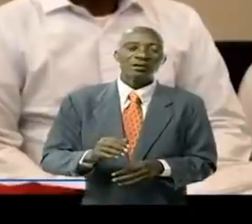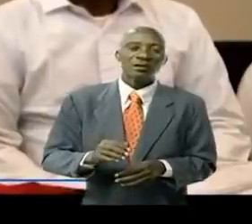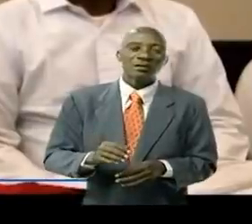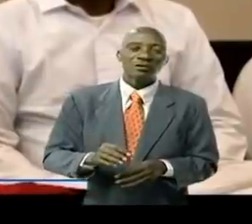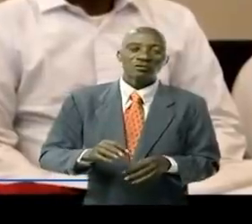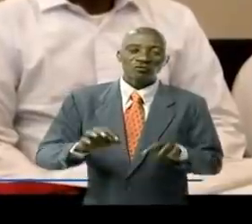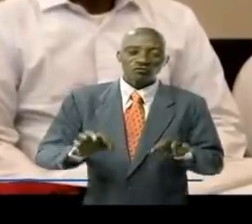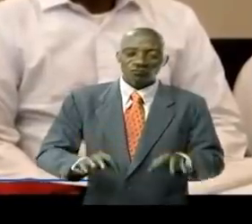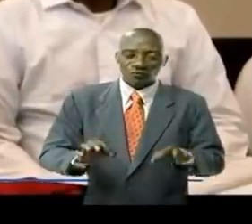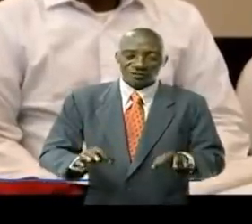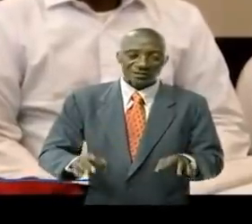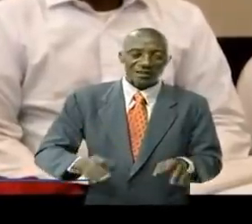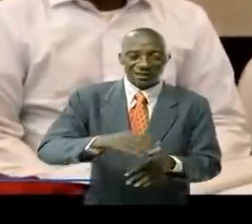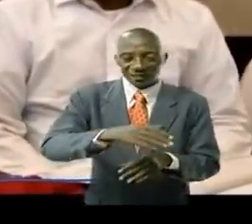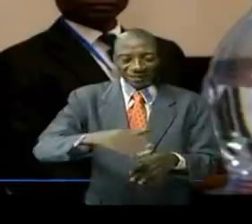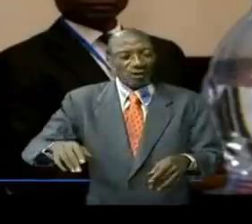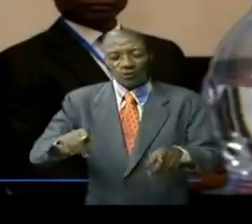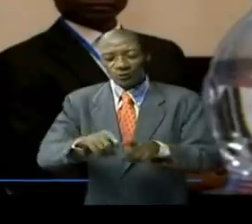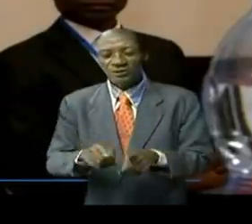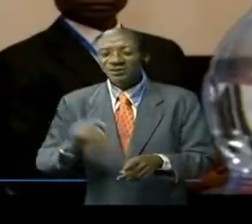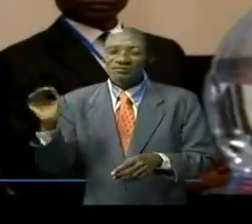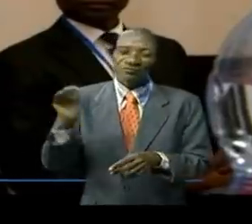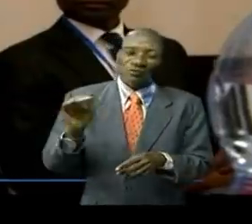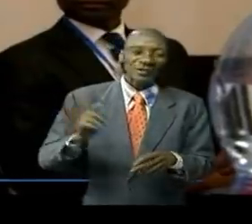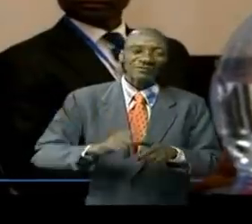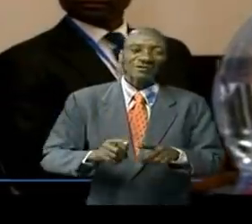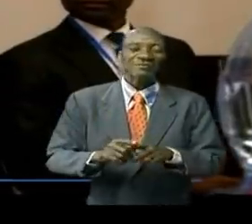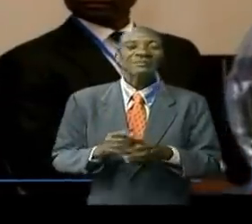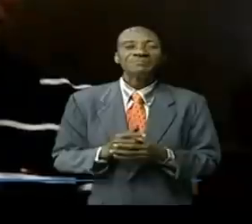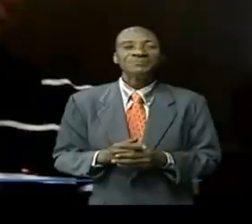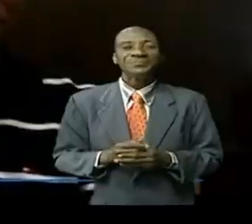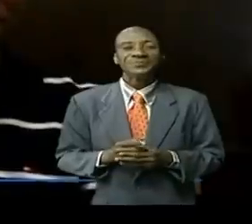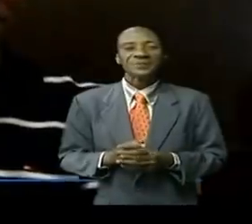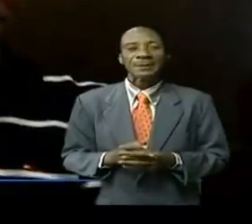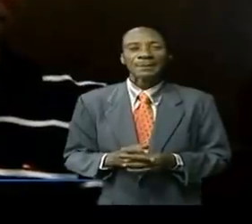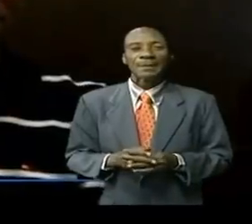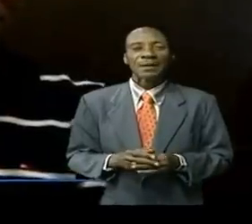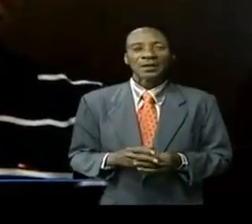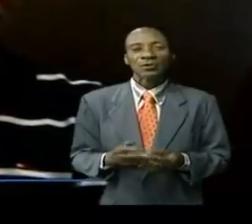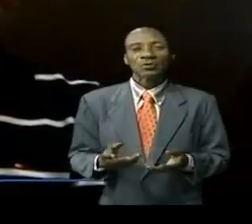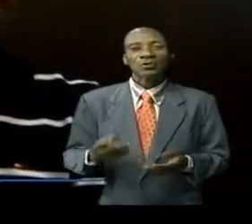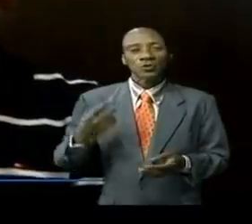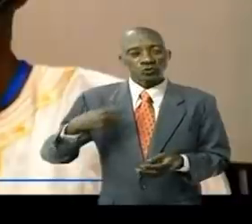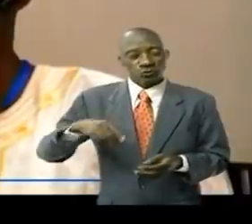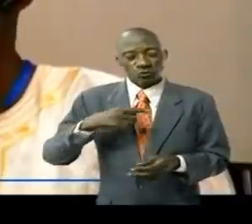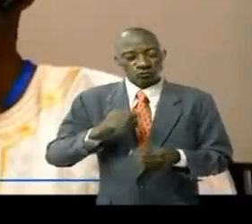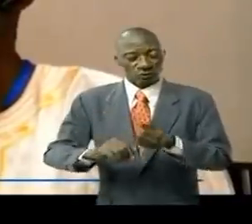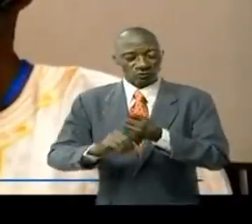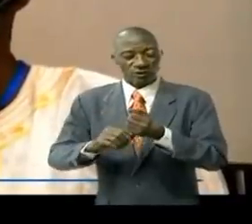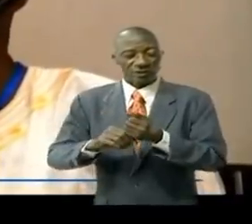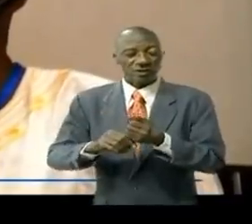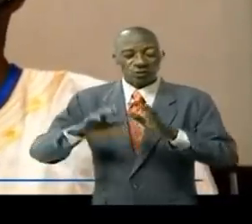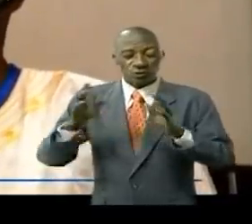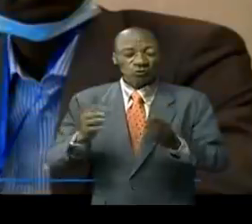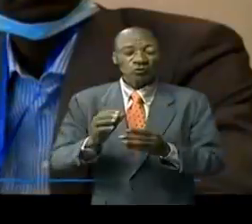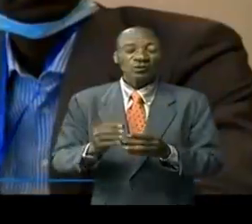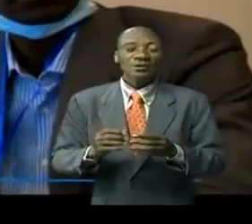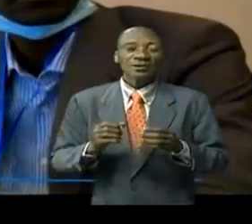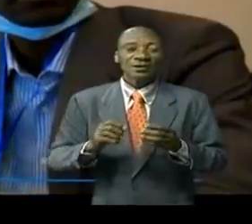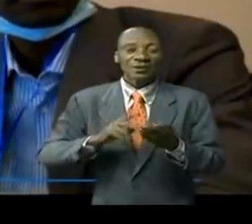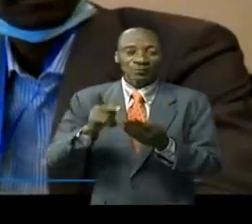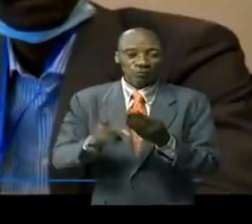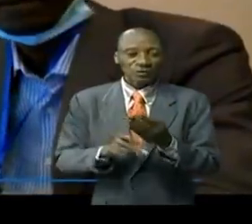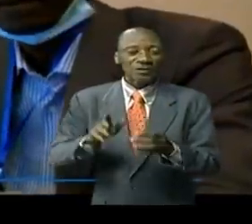Ce projet est venu pour renforcer les efforts des autres projets qui sont déjà existants au niveau de la